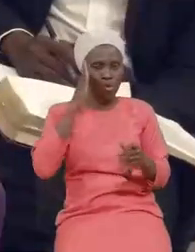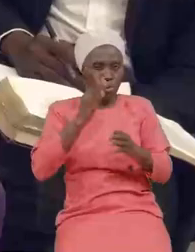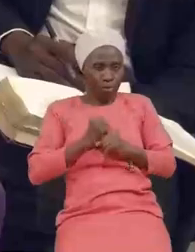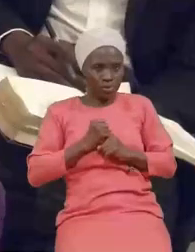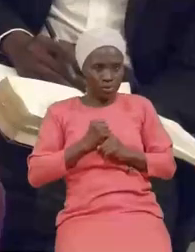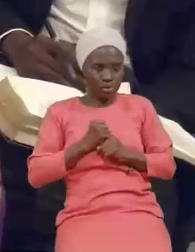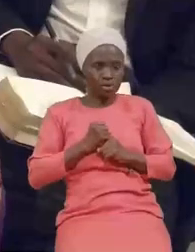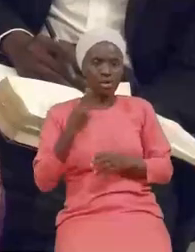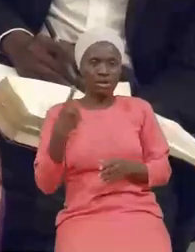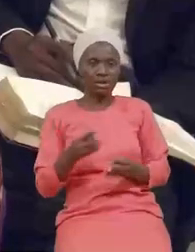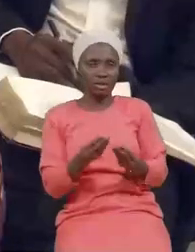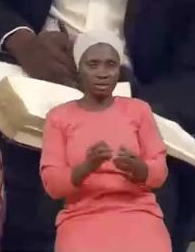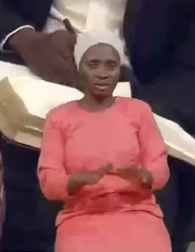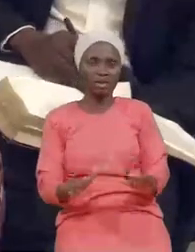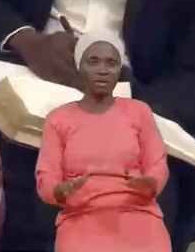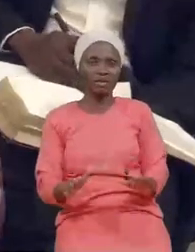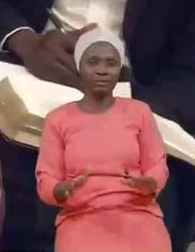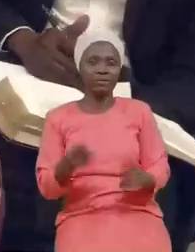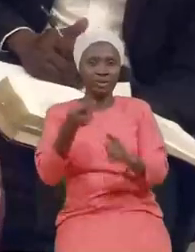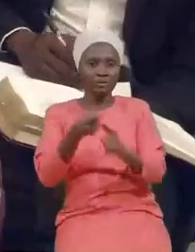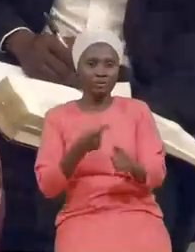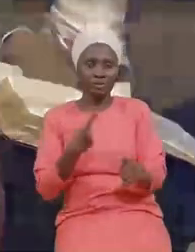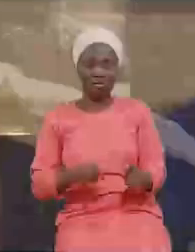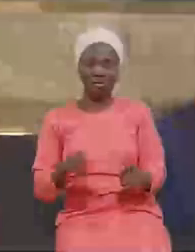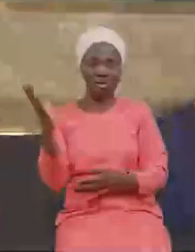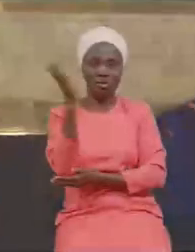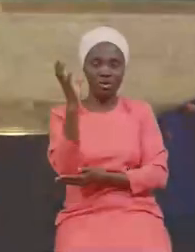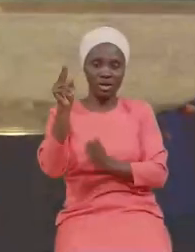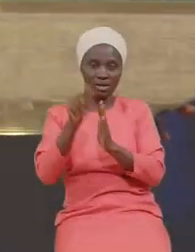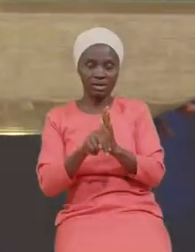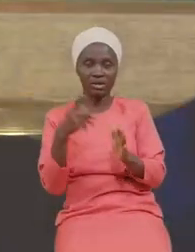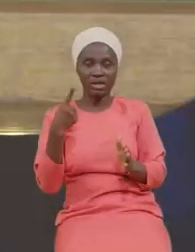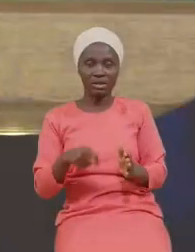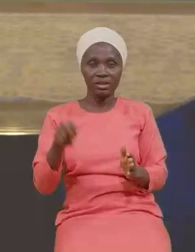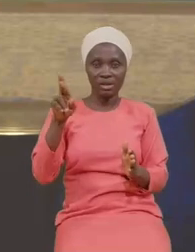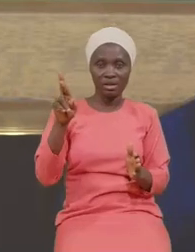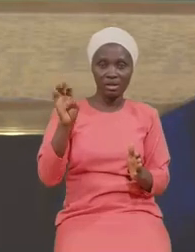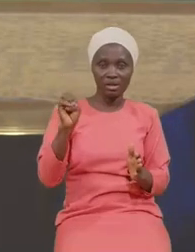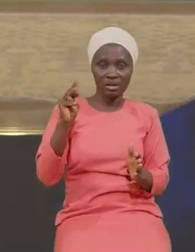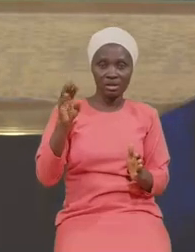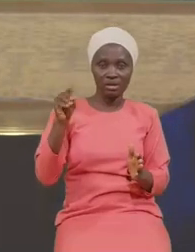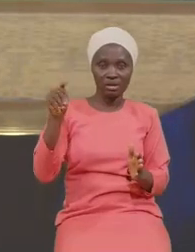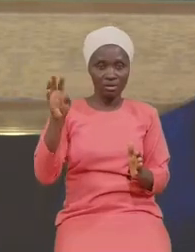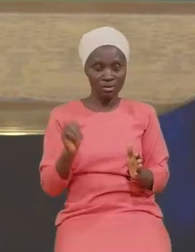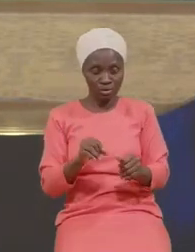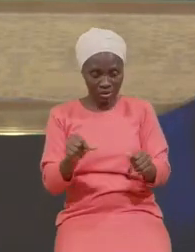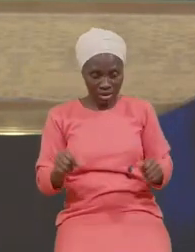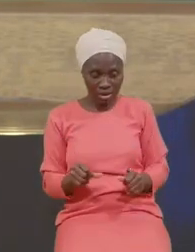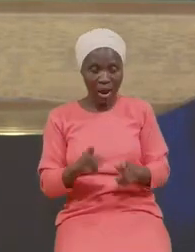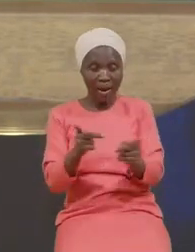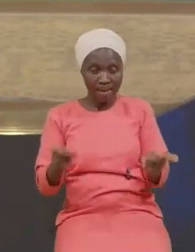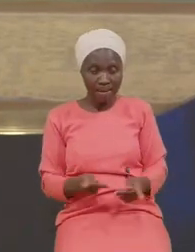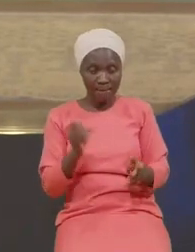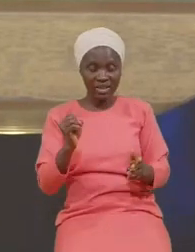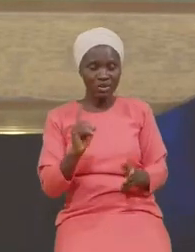et de vous aurez peut-être et toi depuis le désert le désert les lieux éloignés les